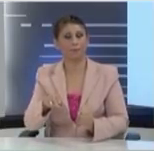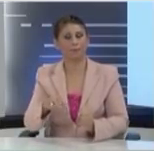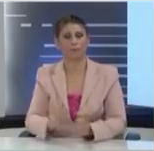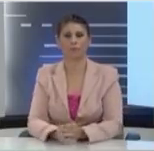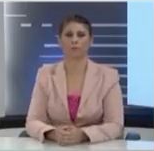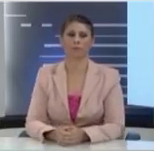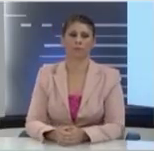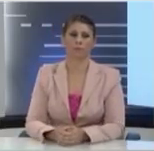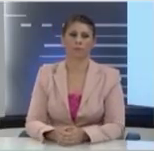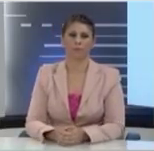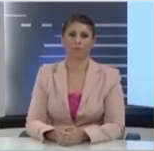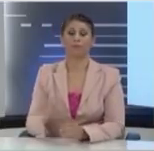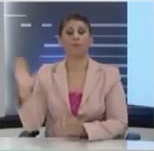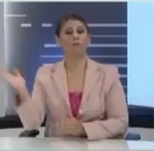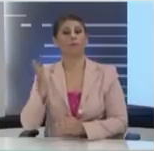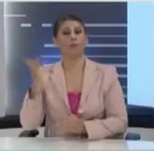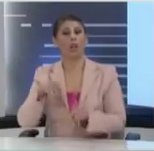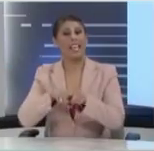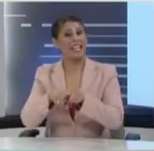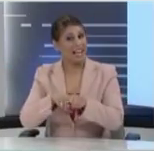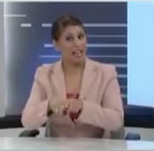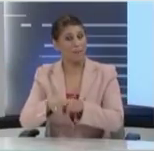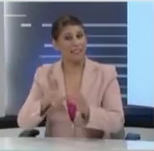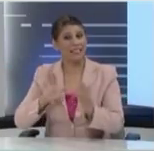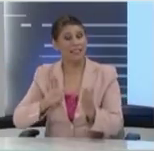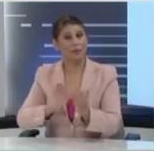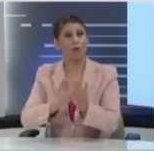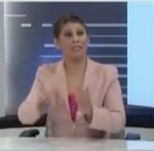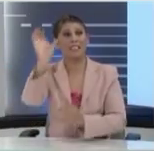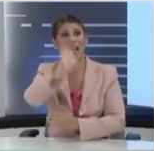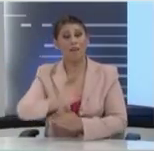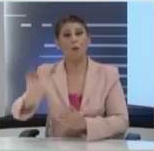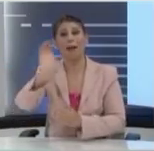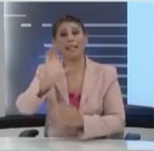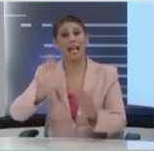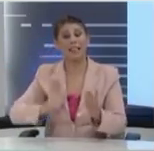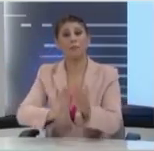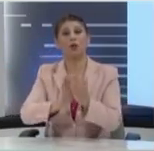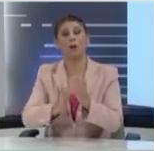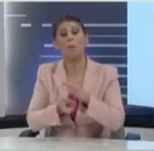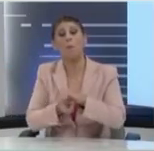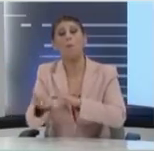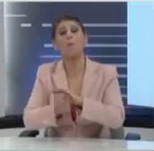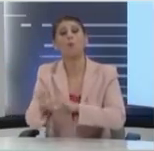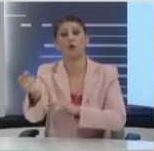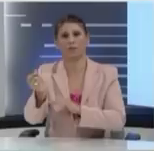όσα έχουν να κάνουν με την αντιμετώπιση, την ευρωπαϊκή αντιμετώπιση της προσφυγικής